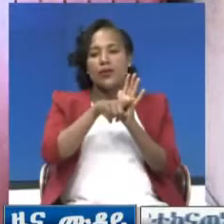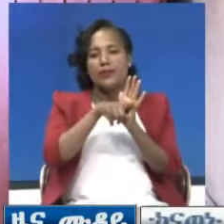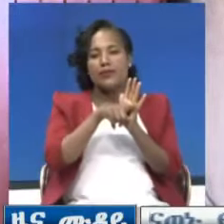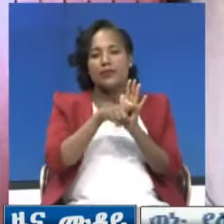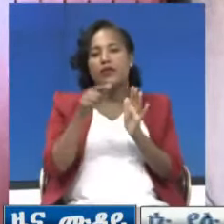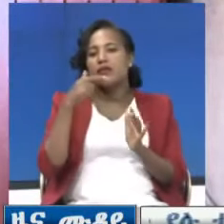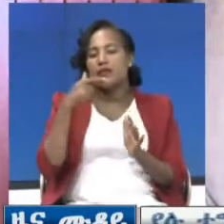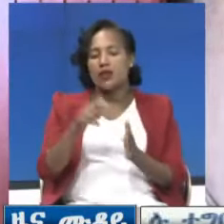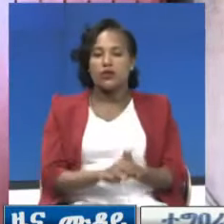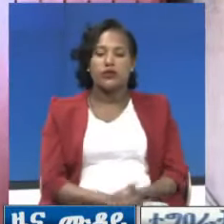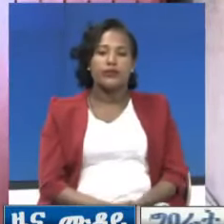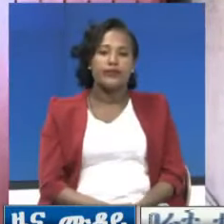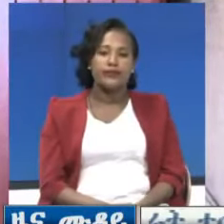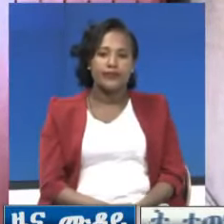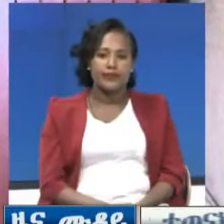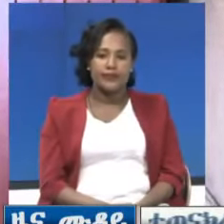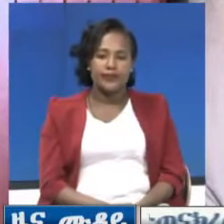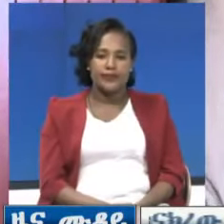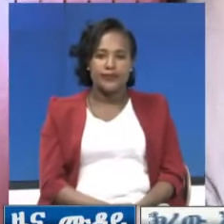የምንላቸው።